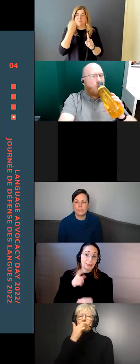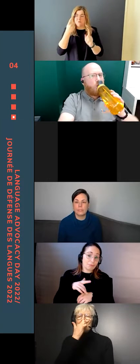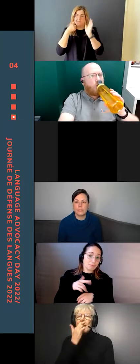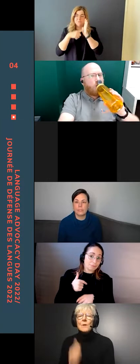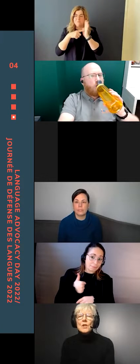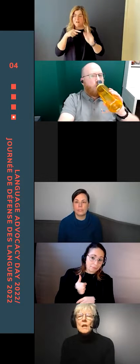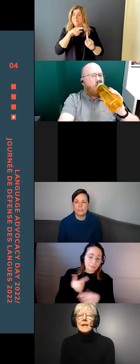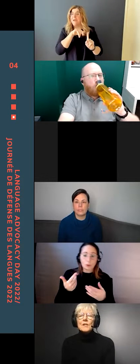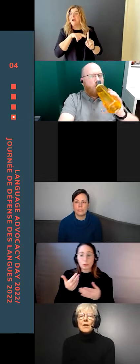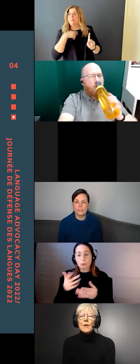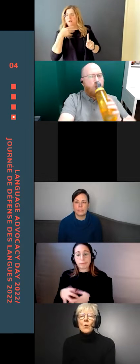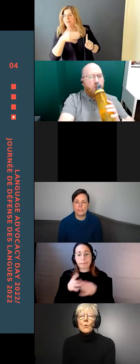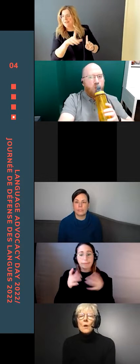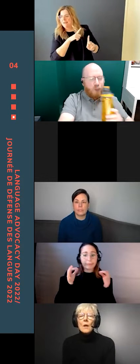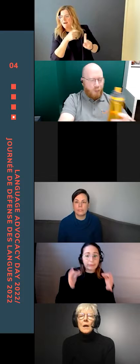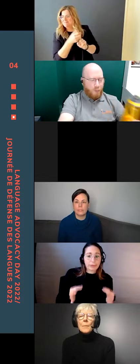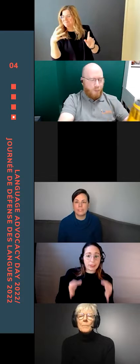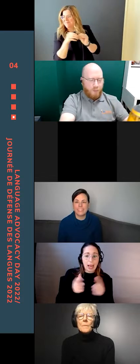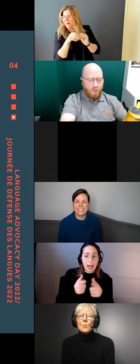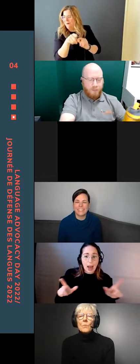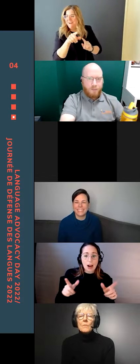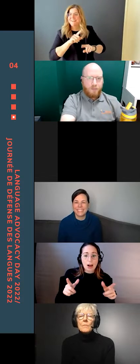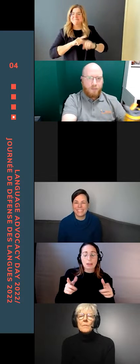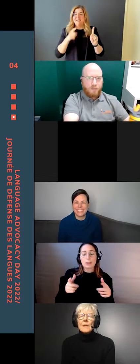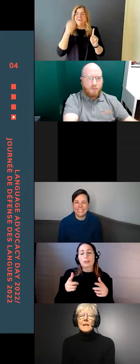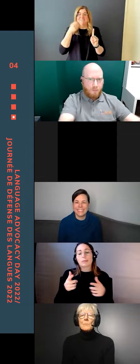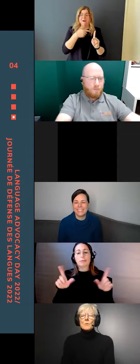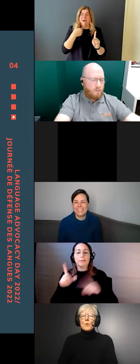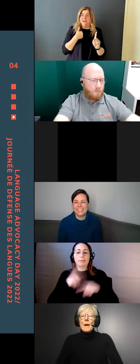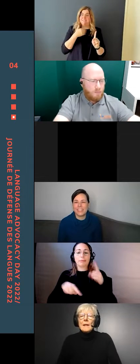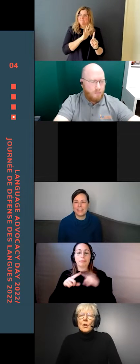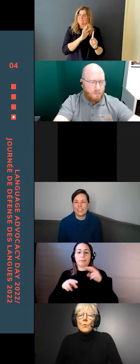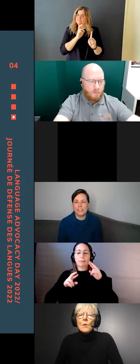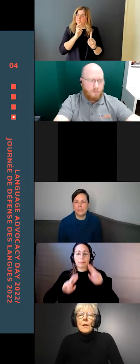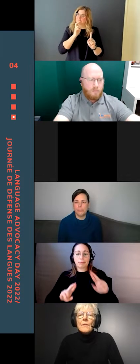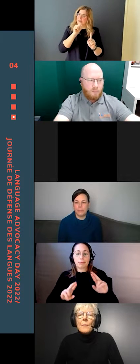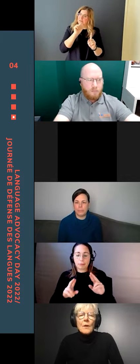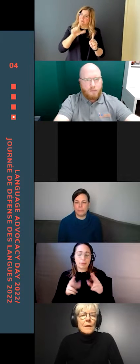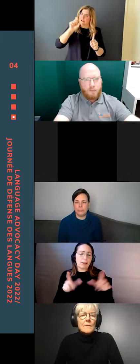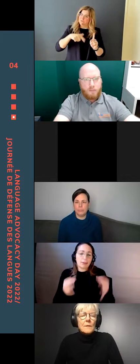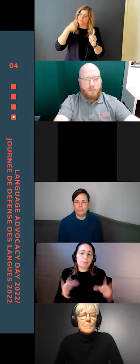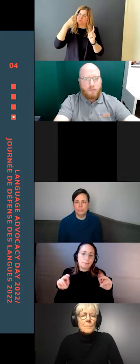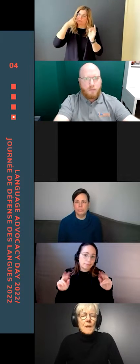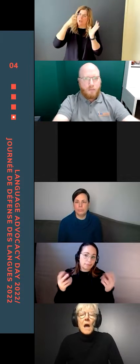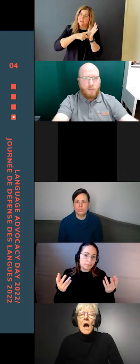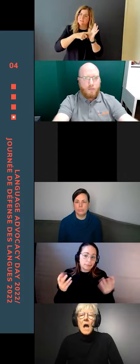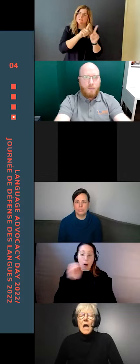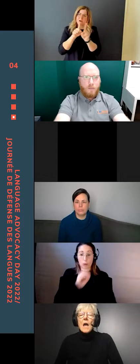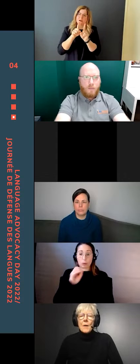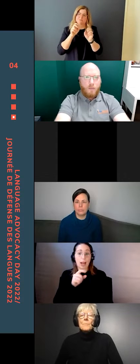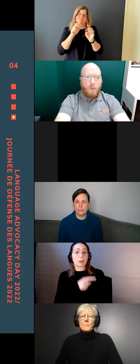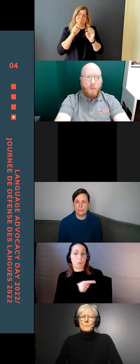en tant que je suis concerné, en tant que concerne les langues officielles, la langue des signes n'est pas reconnue comme une